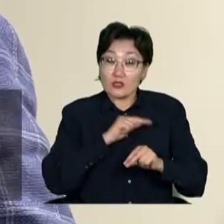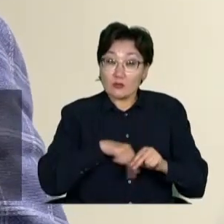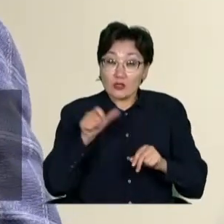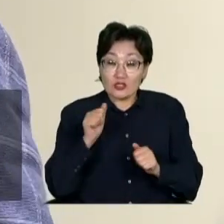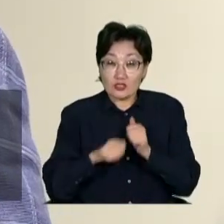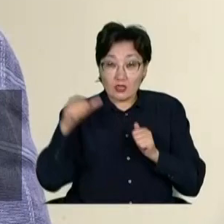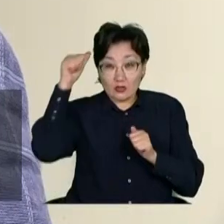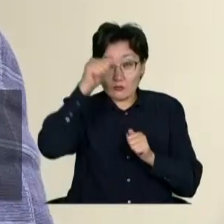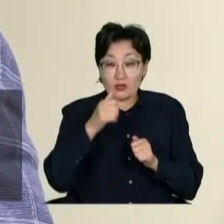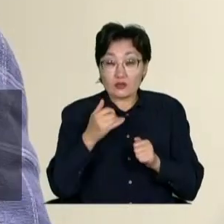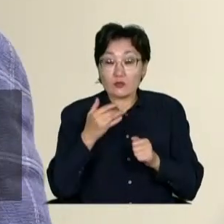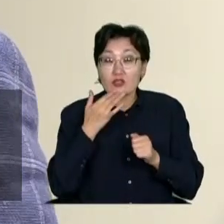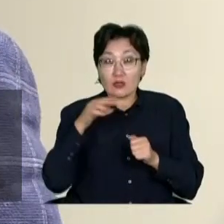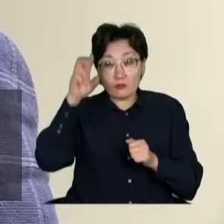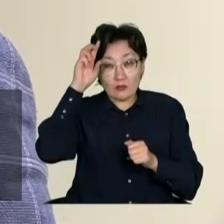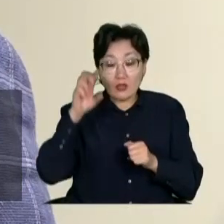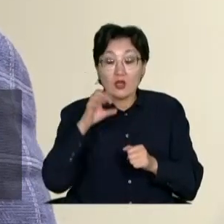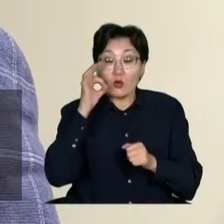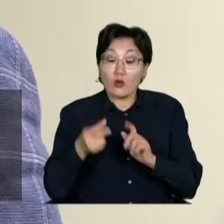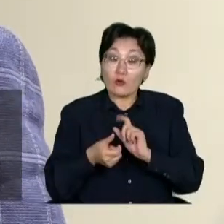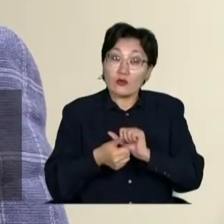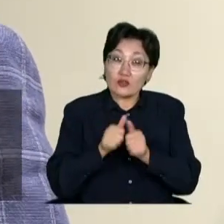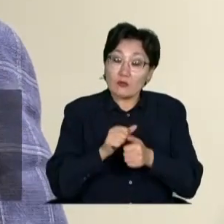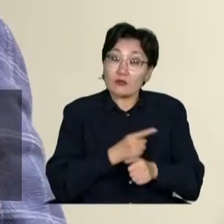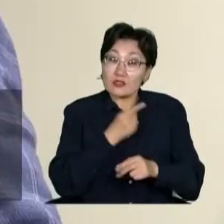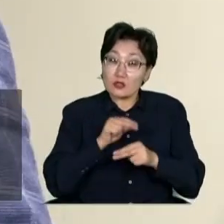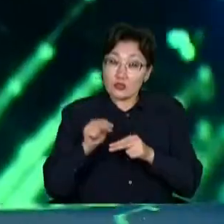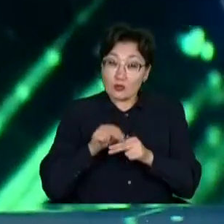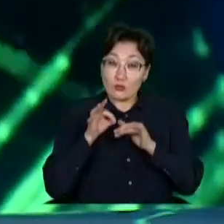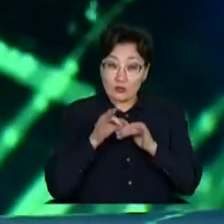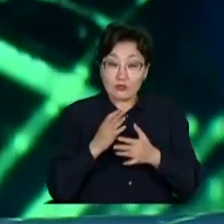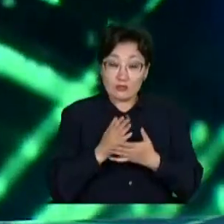сайын шетелге шығып, білікті мамандардың шеберлігінен өтеді.